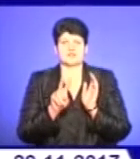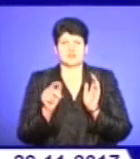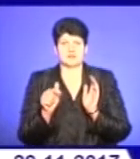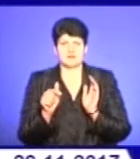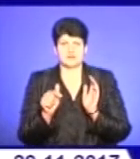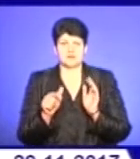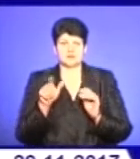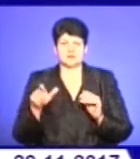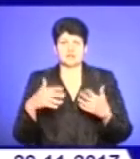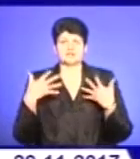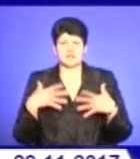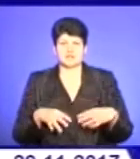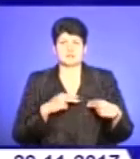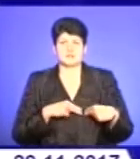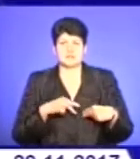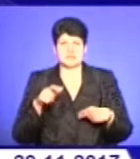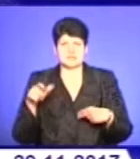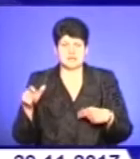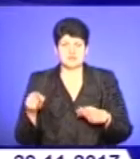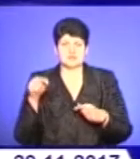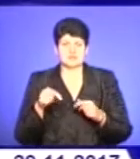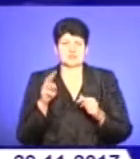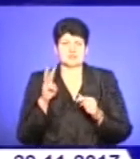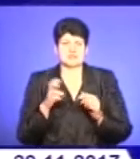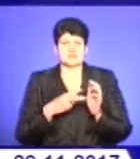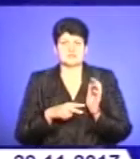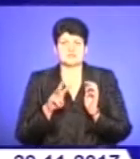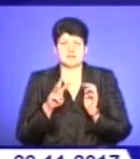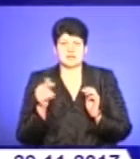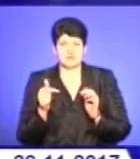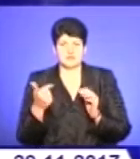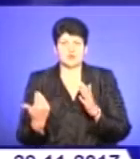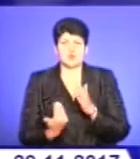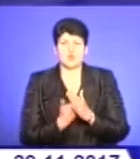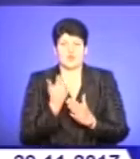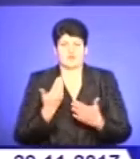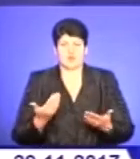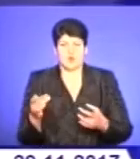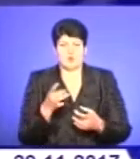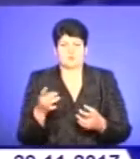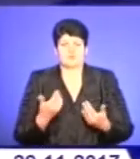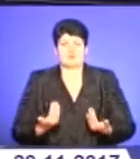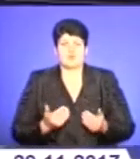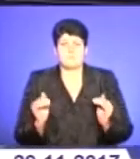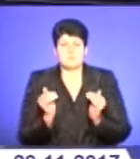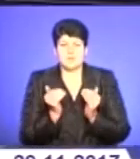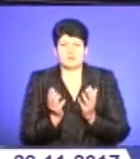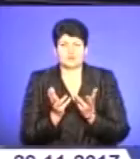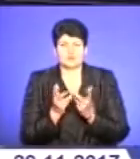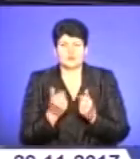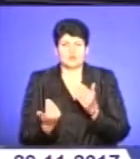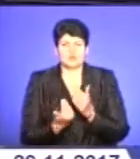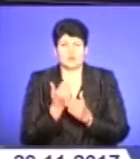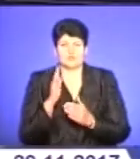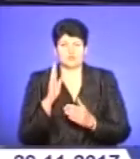Осіб, які втратили працездатність – 1373 гривні. Відповідно до нових розмірів прожиткового мінімуму нараховуватимуть і нові